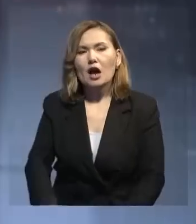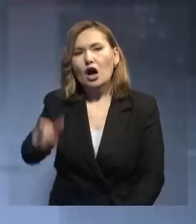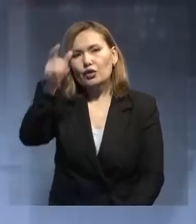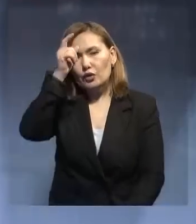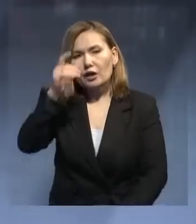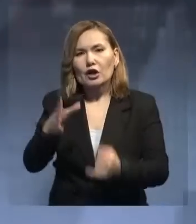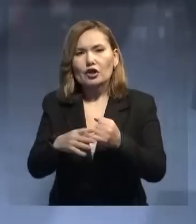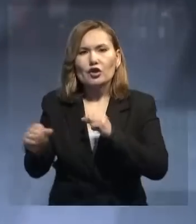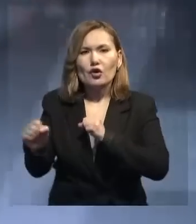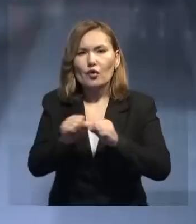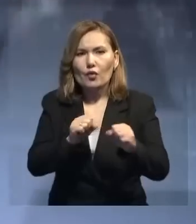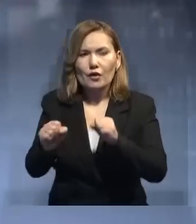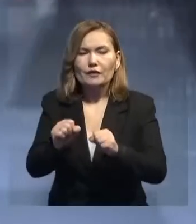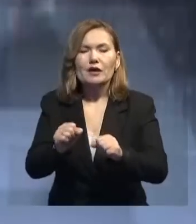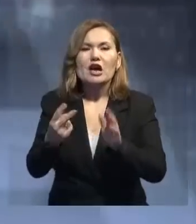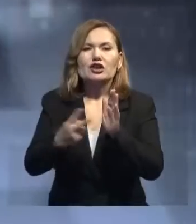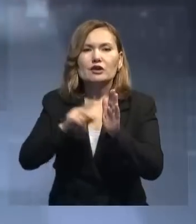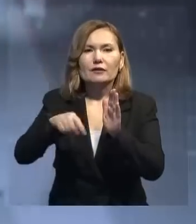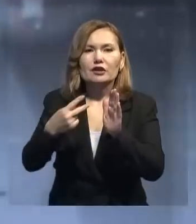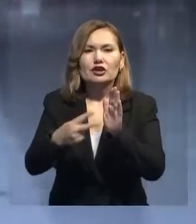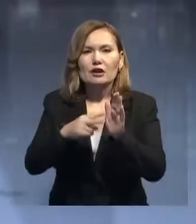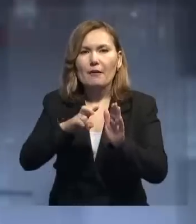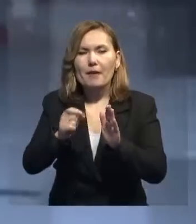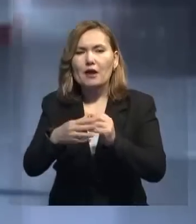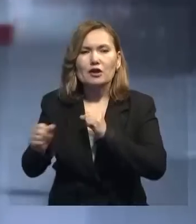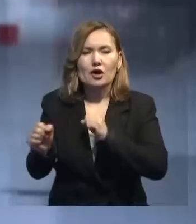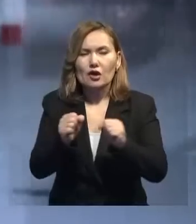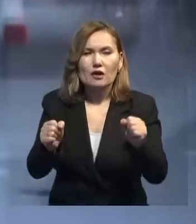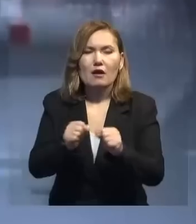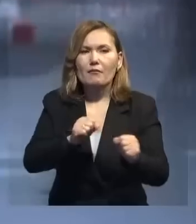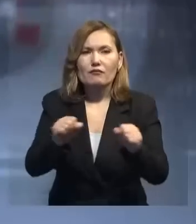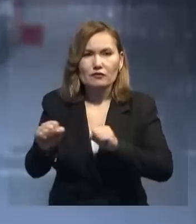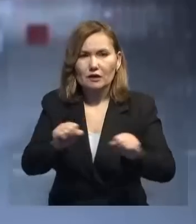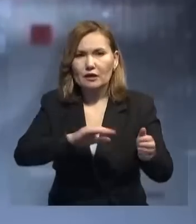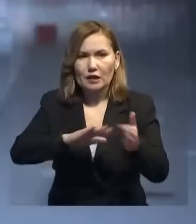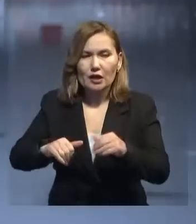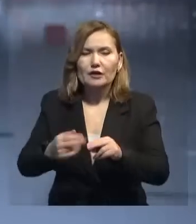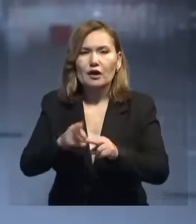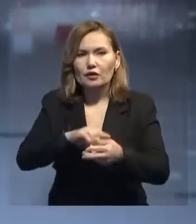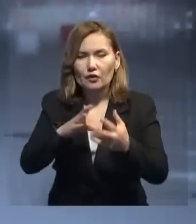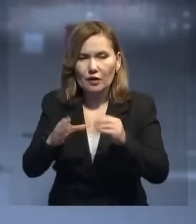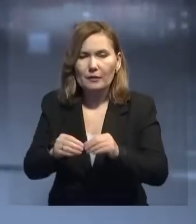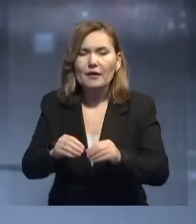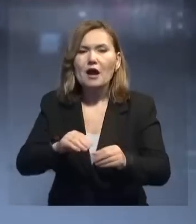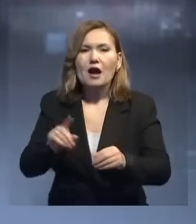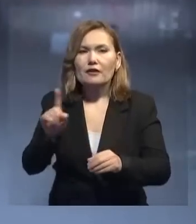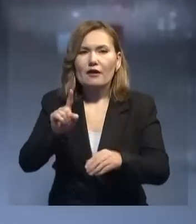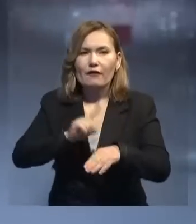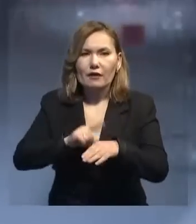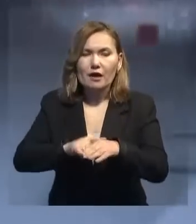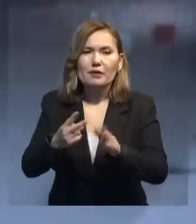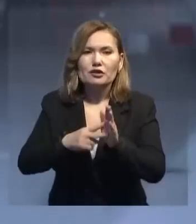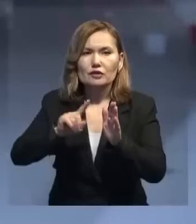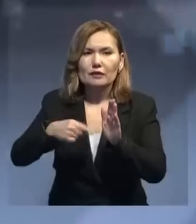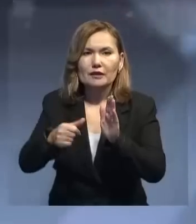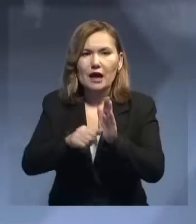Түркияда қуаты 7.7 балдық зілзаладан кейін түскі 13:30 шамасында тағы 7.6 балдық